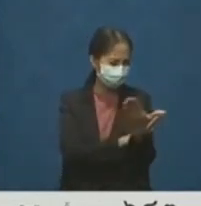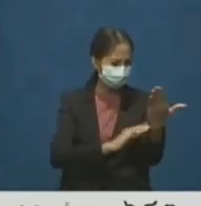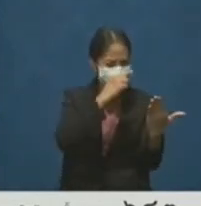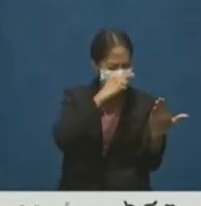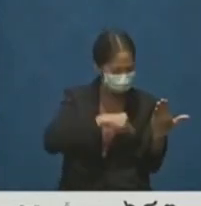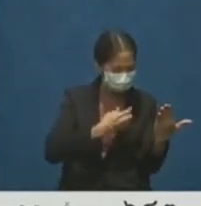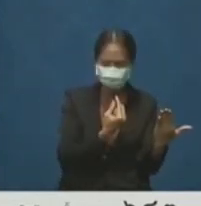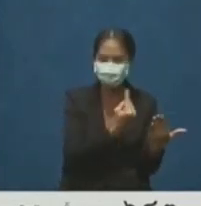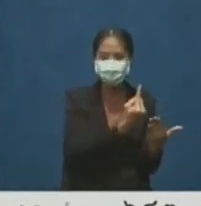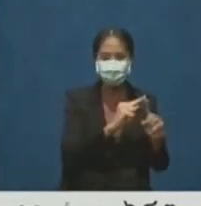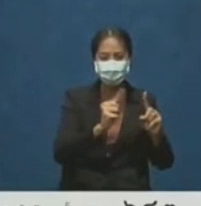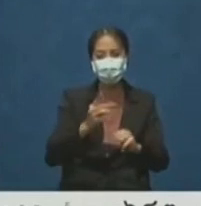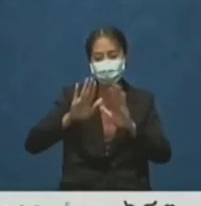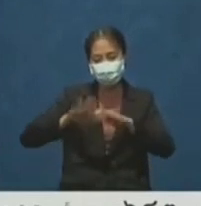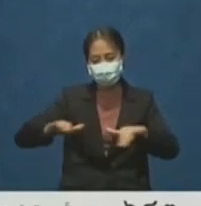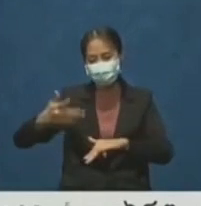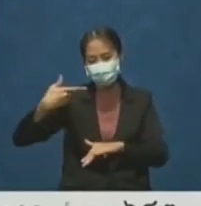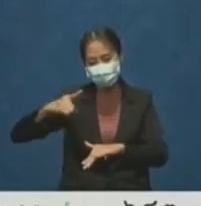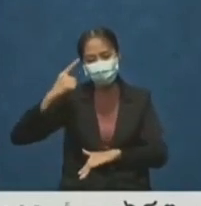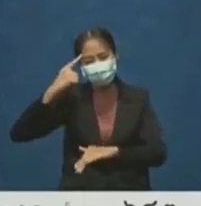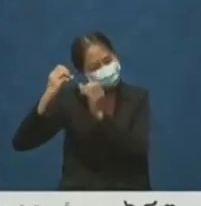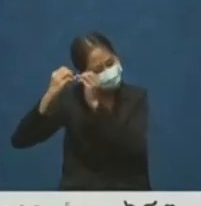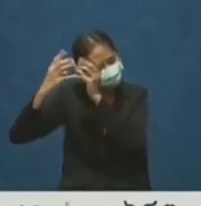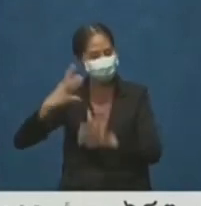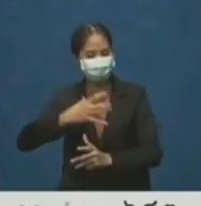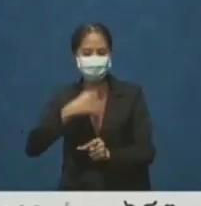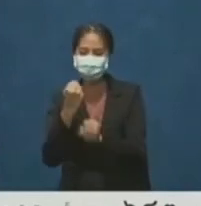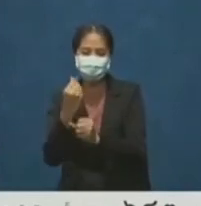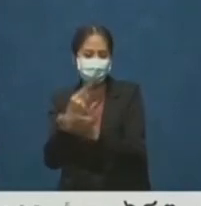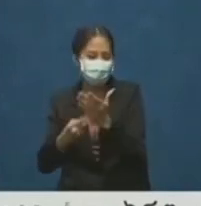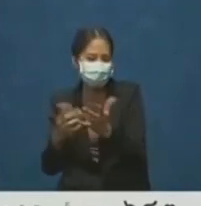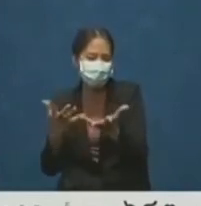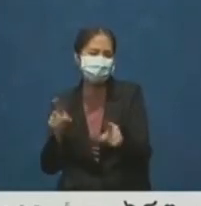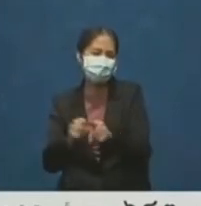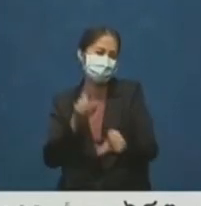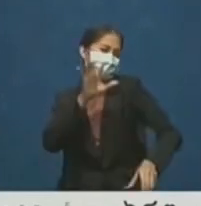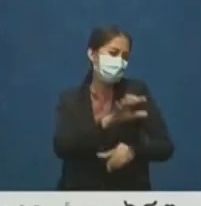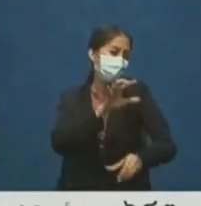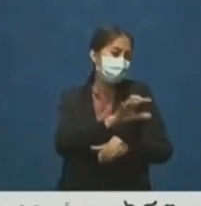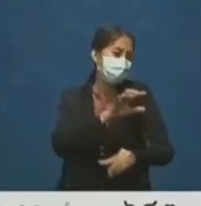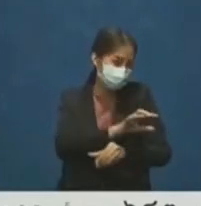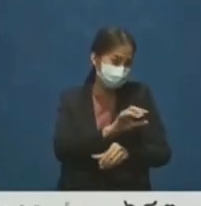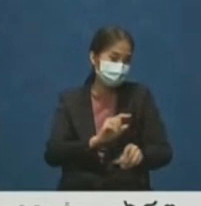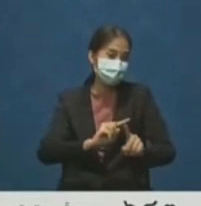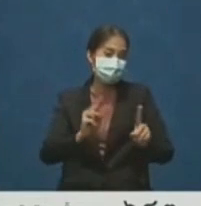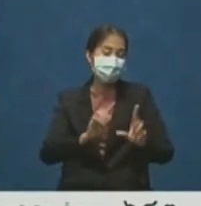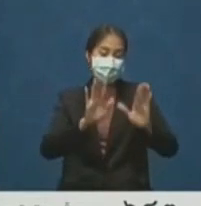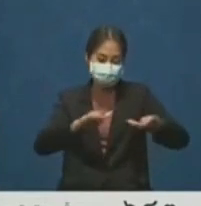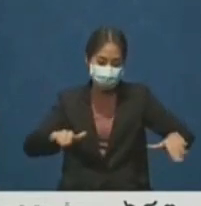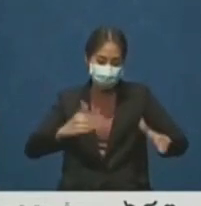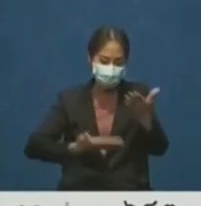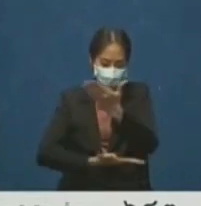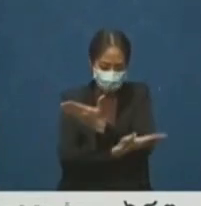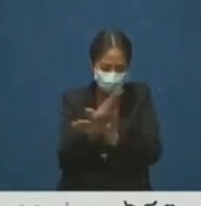ไปโดยไม่ได้เอาประโยชน์ของเด็กเป็นที่ตั้งและเรากำลังยัดเยียดสิ่งที่ผู้ใหญ่เห็นว่าดีให้กับเด็กโดยไม่เปิดโอก